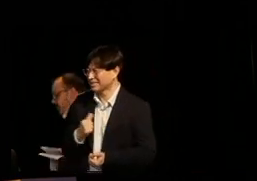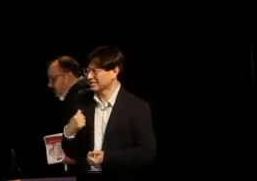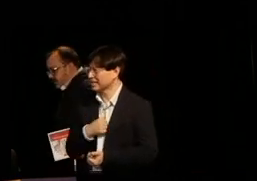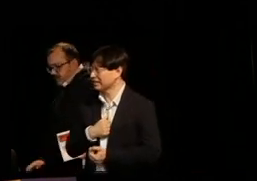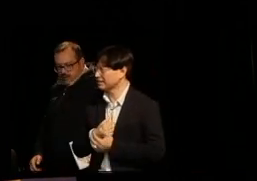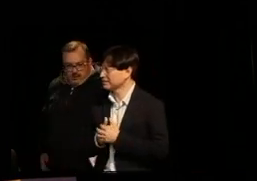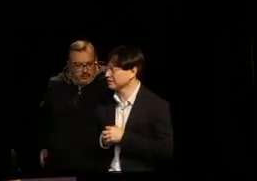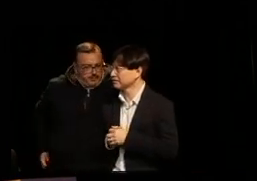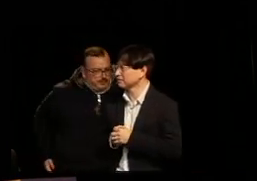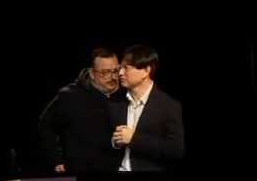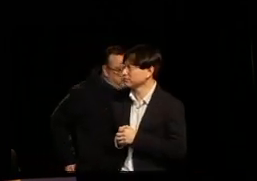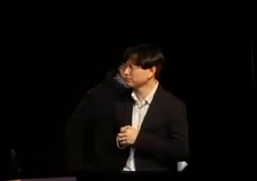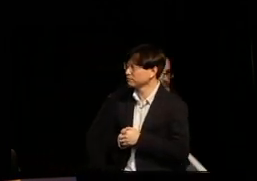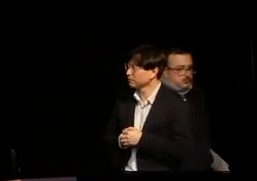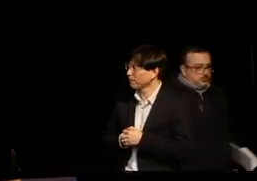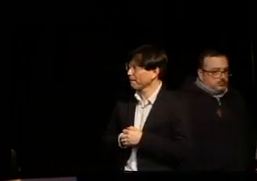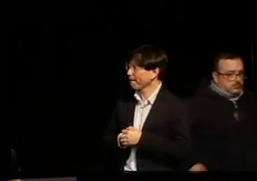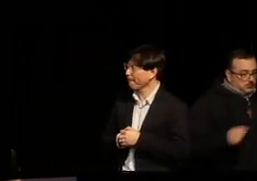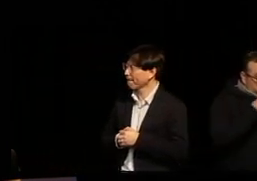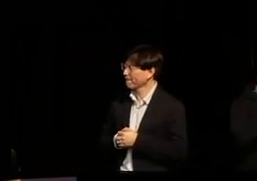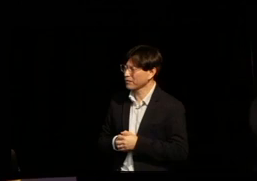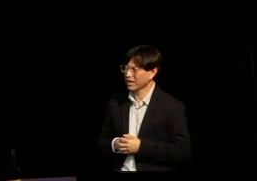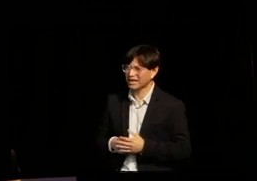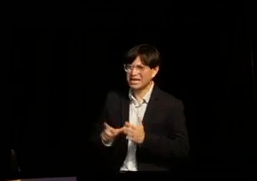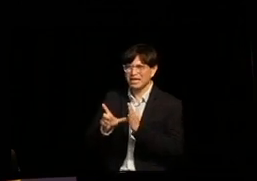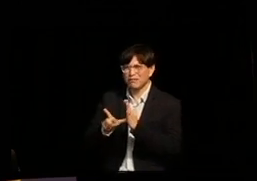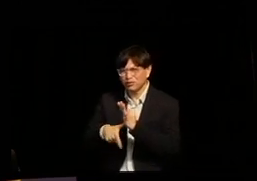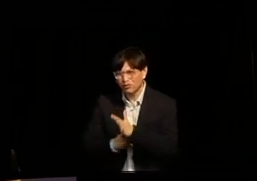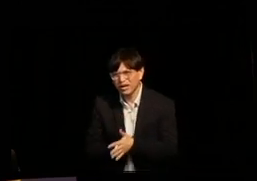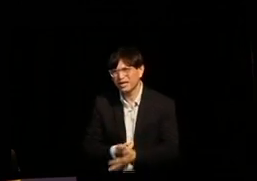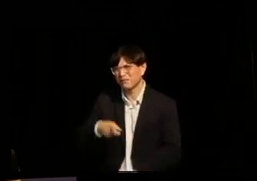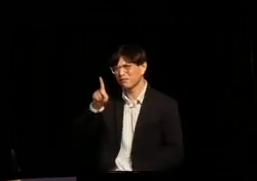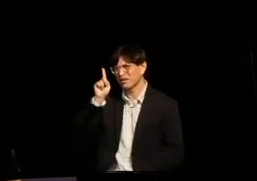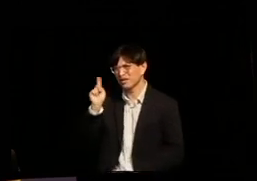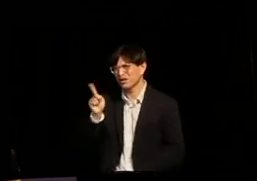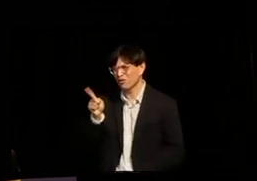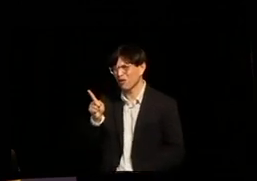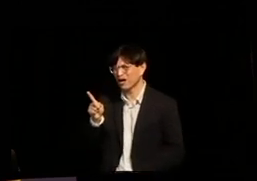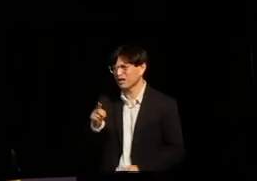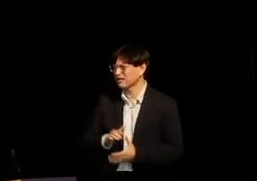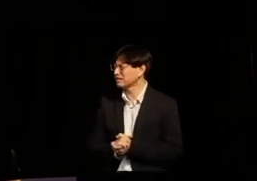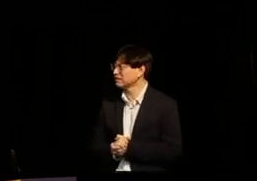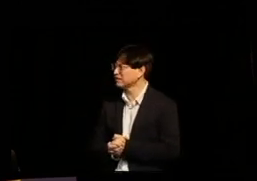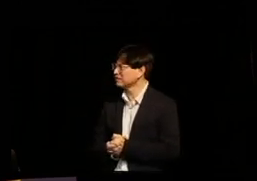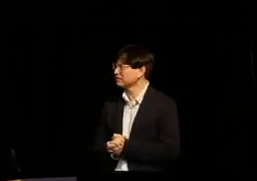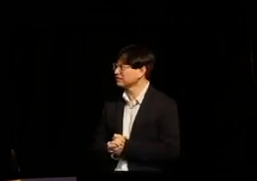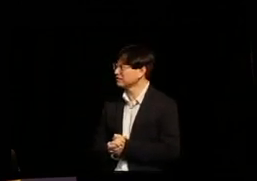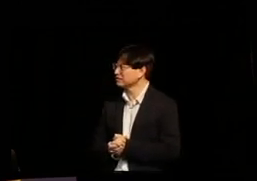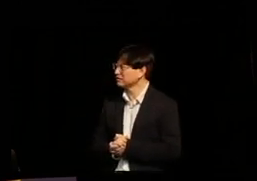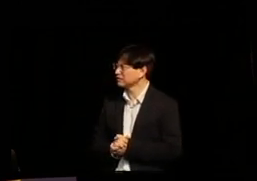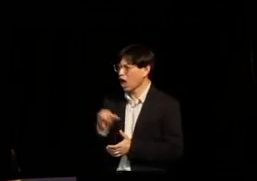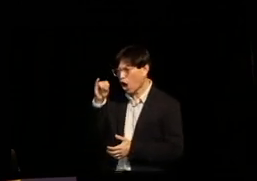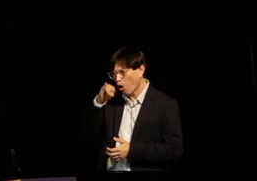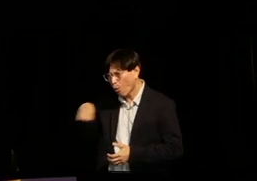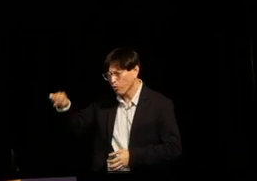vita quindi Quali sono i pregiudizi da superare proviamo a focalizzare questi pregiudizi magari anche su questo è utile